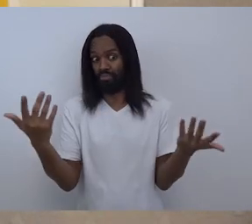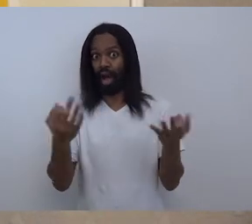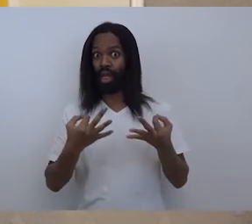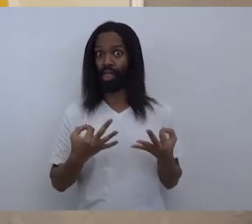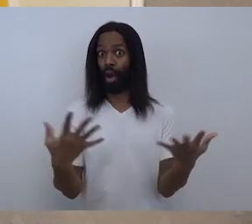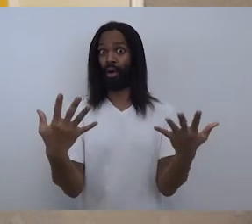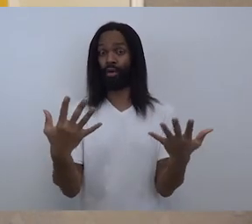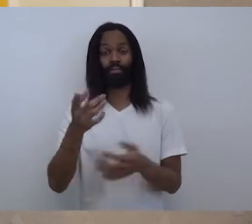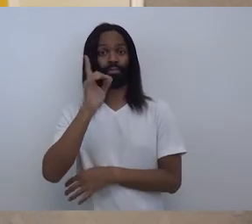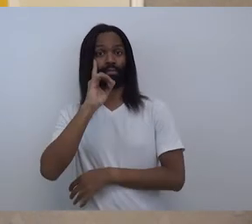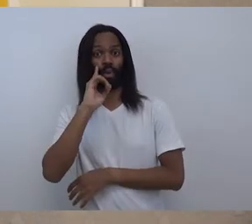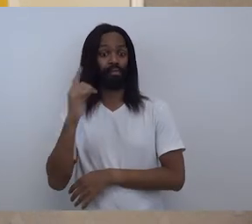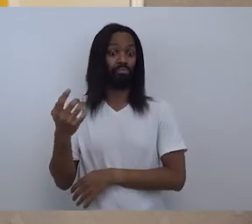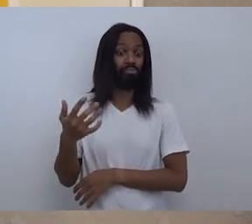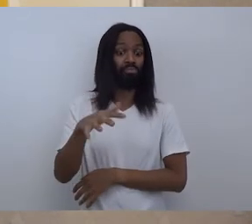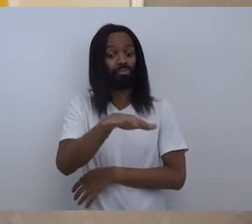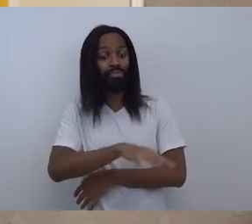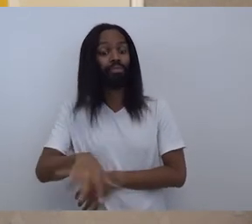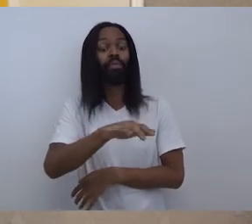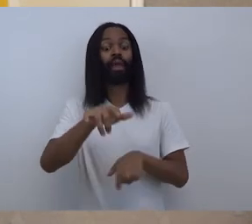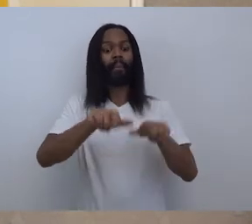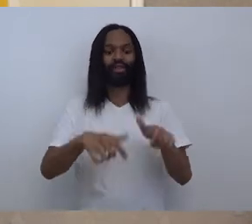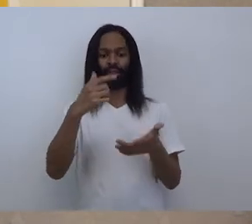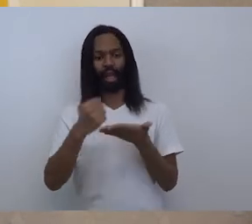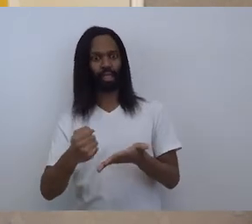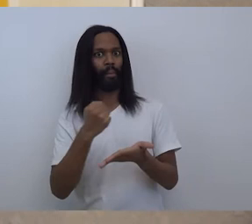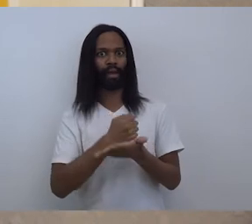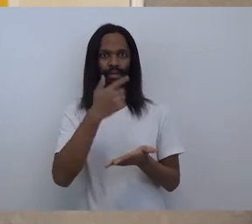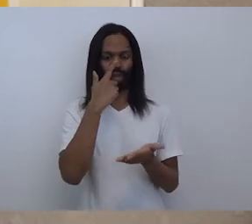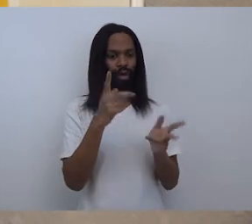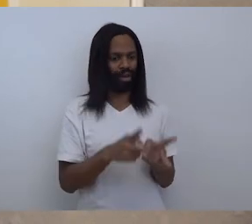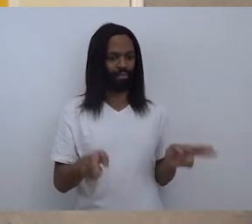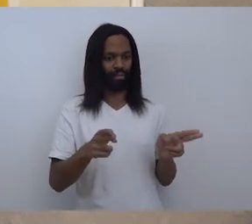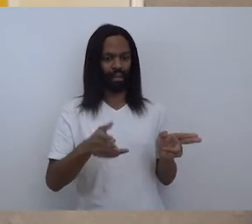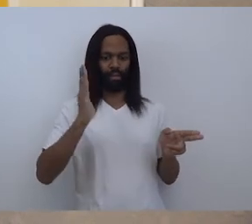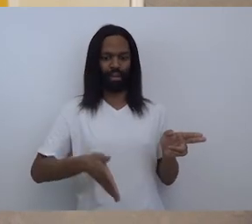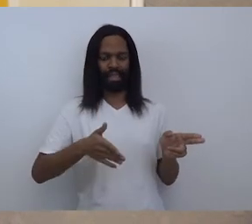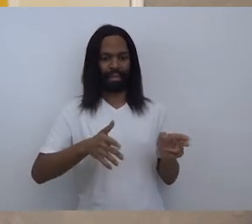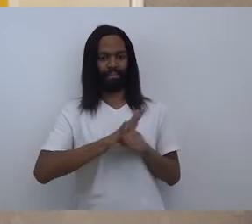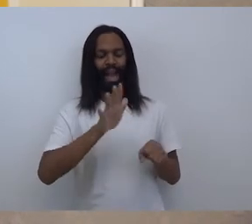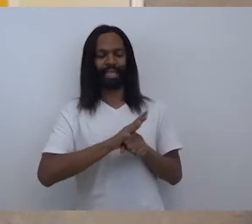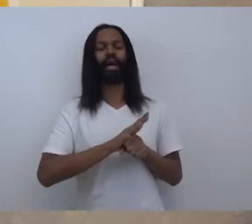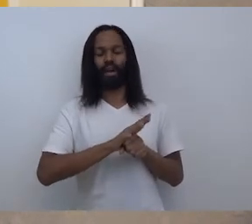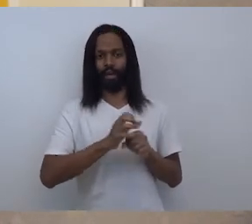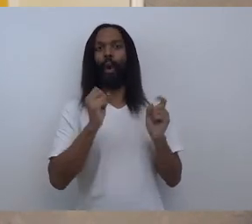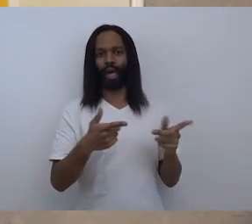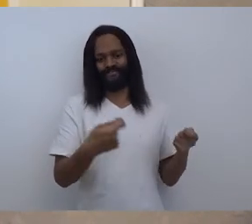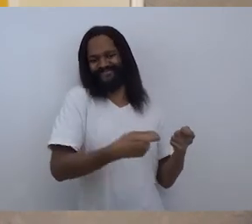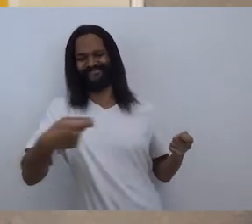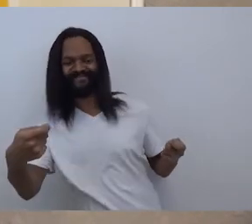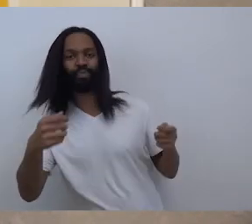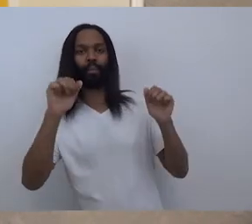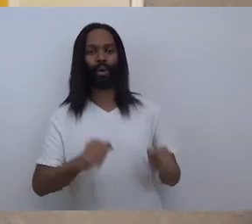aménagement en temps, hein, parce qu'il y a des personnes qui nécessitent d'avoir un peu plus de temps pour faire un exercice